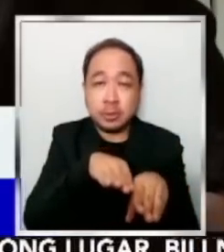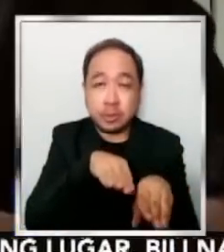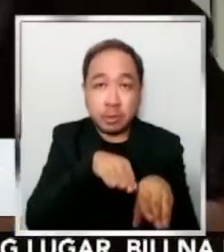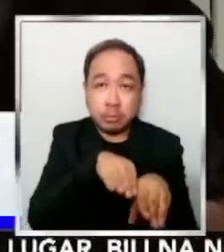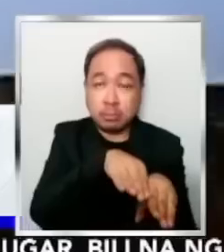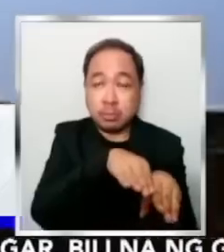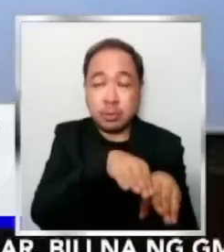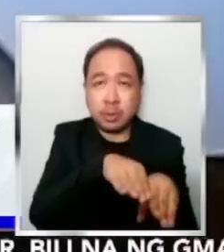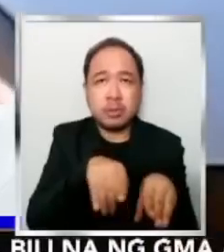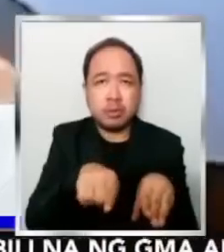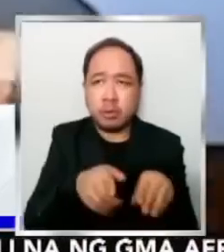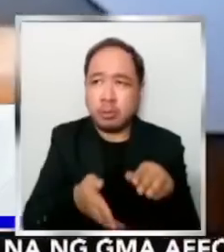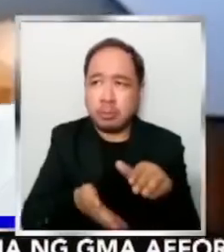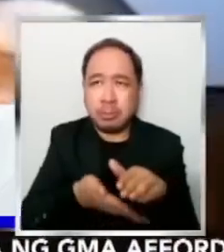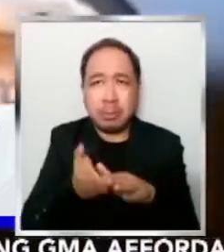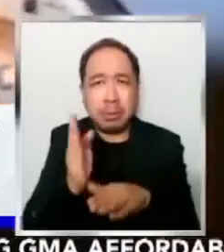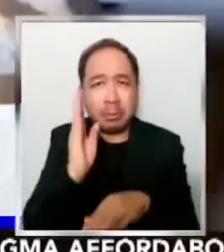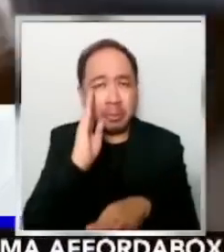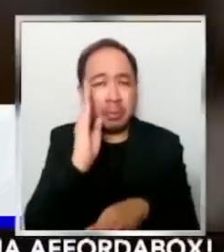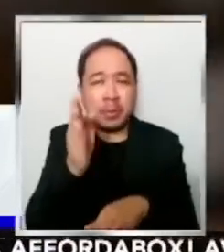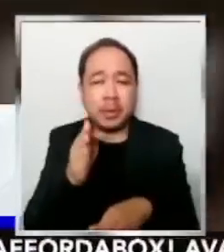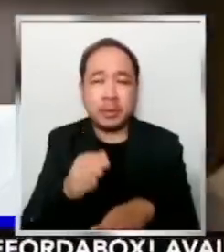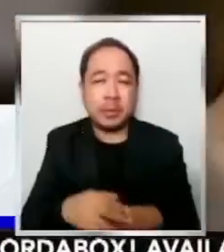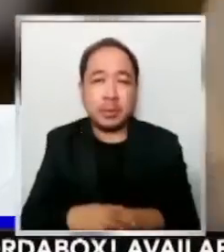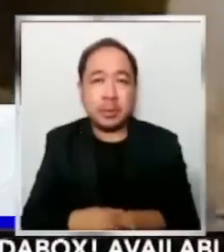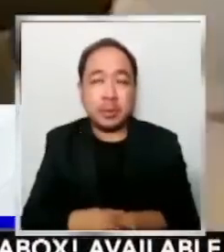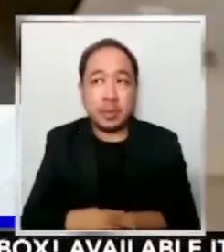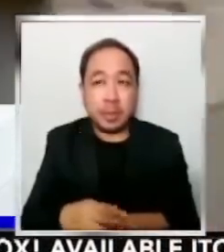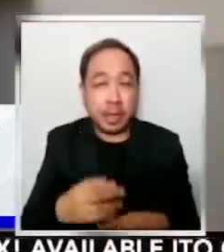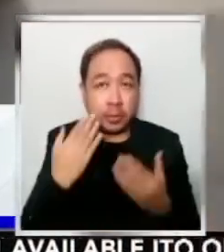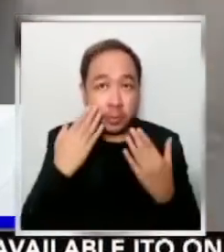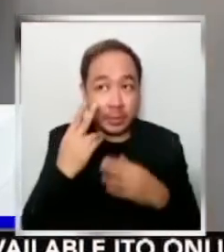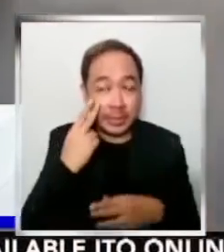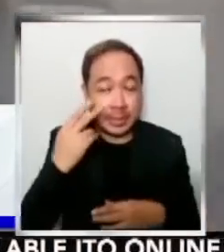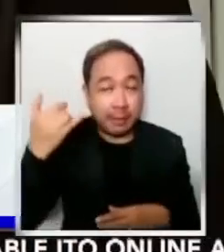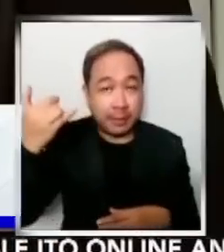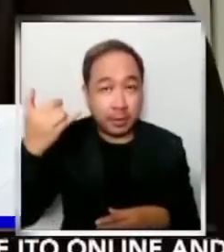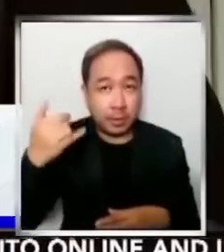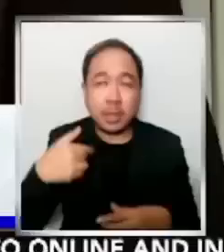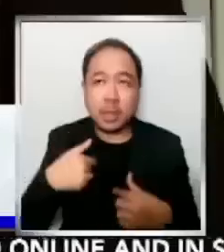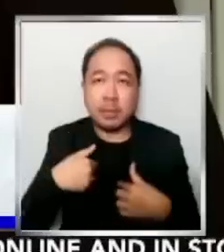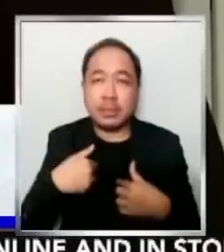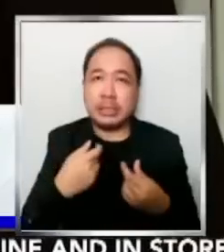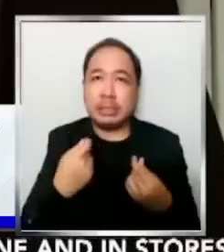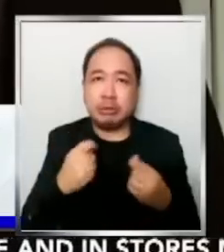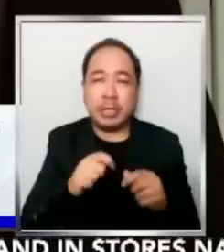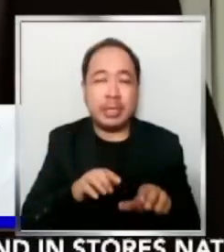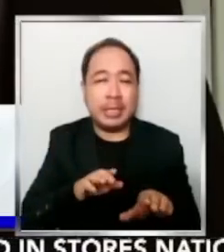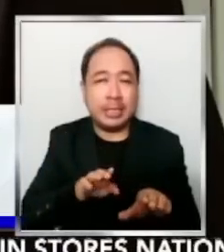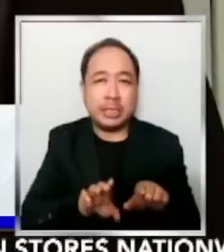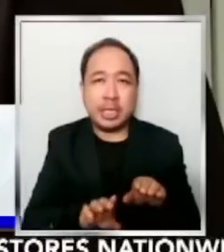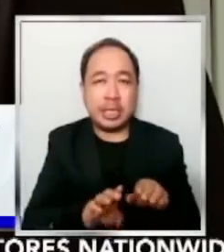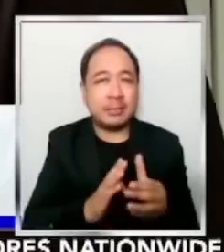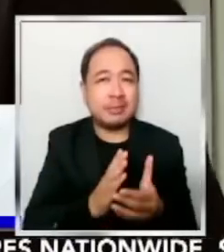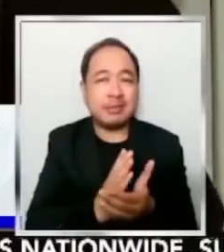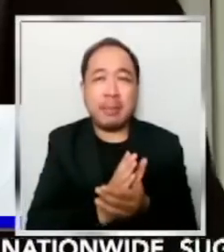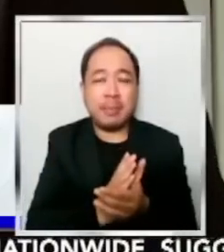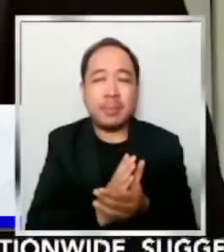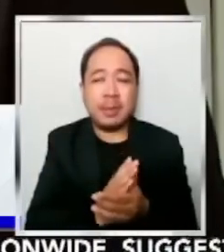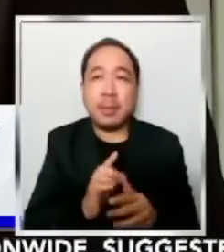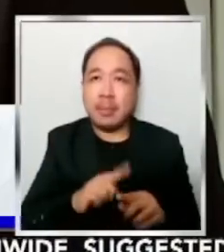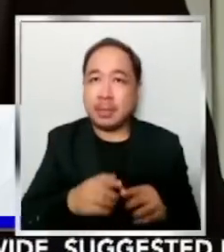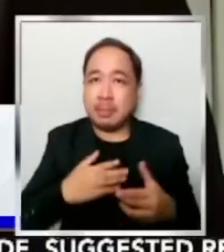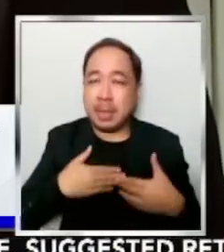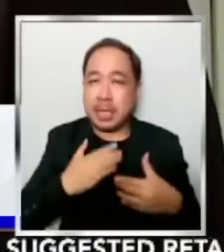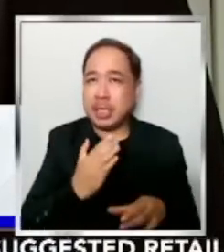tuloy-tuloy na yon. Sinubukan ko, ewan kung makikita niyo sa video, sinusubukan ko talagang prumeno. Pero syempre maliit lang yung sasakyan ko, hindi naman kaya